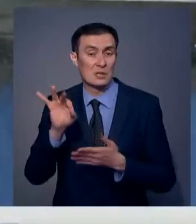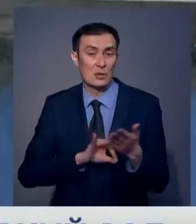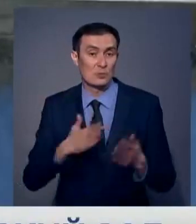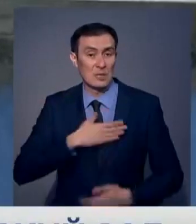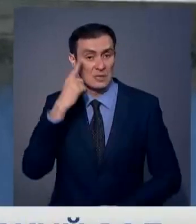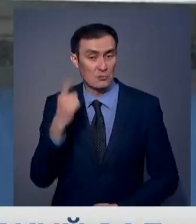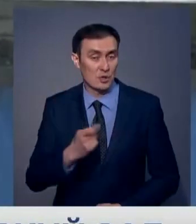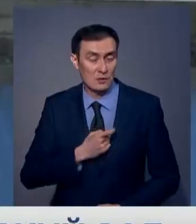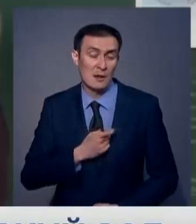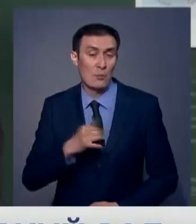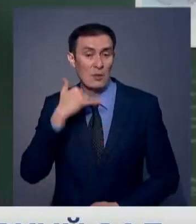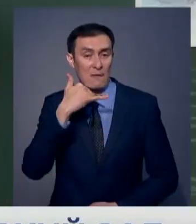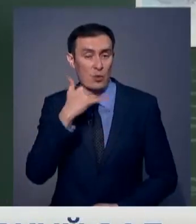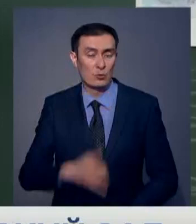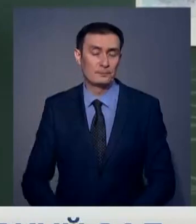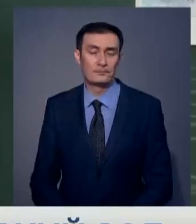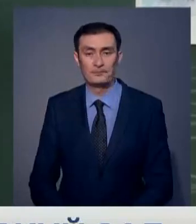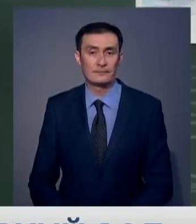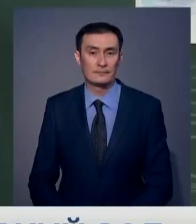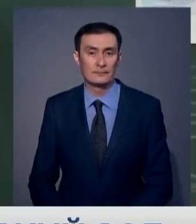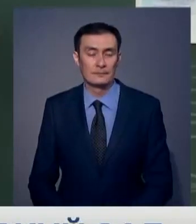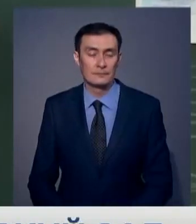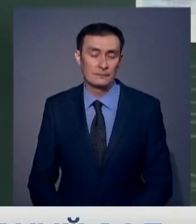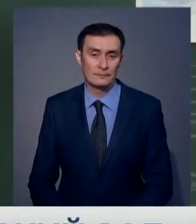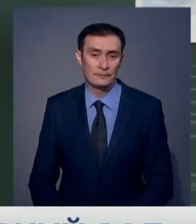сразу оповещением на телефоны.